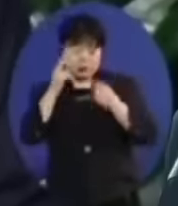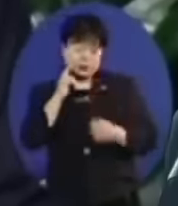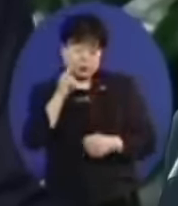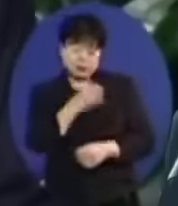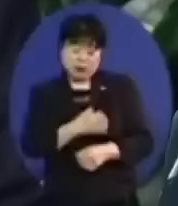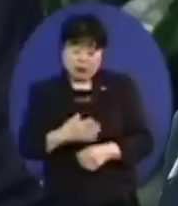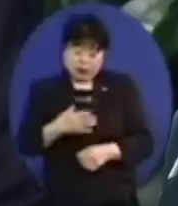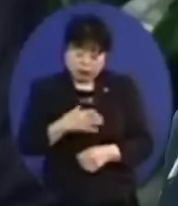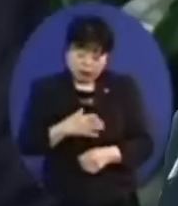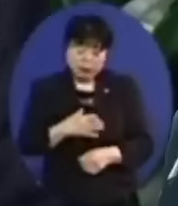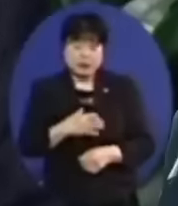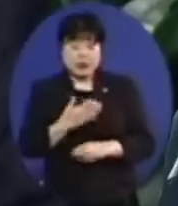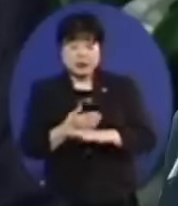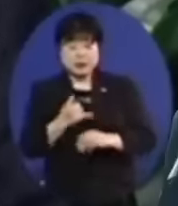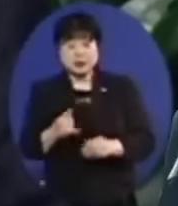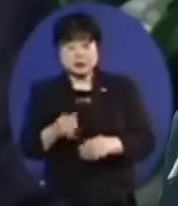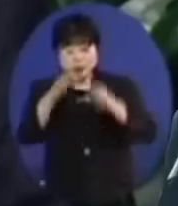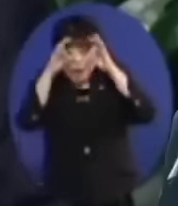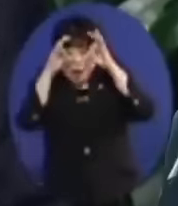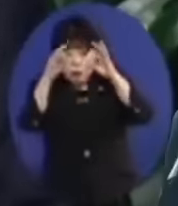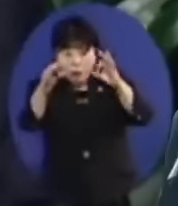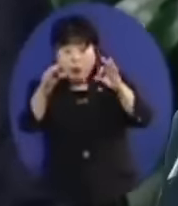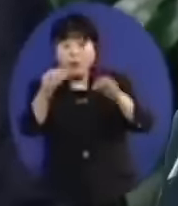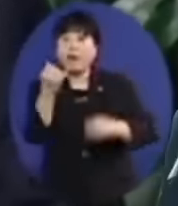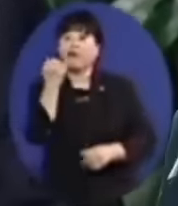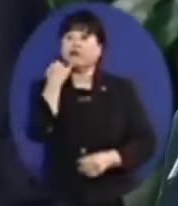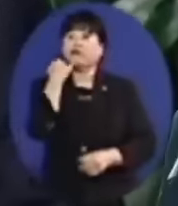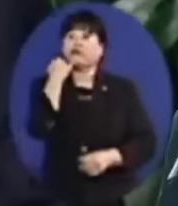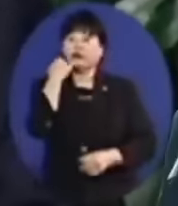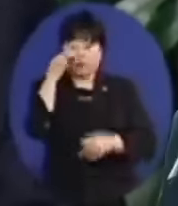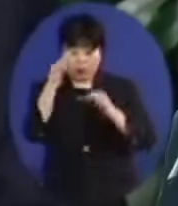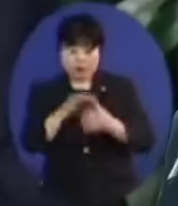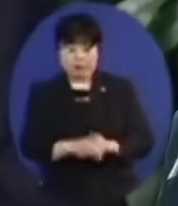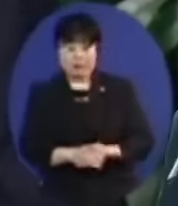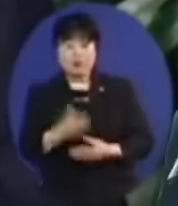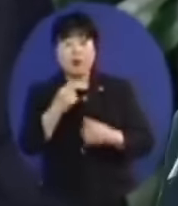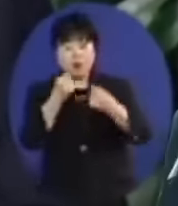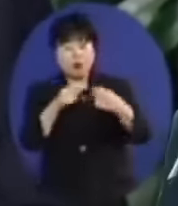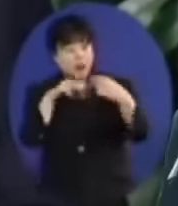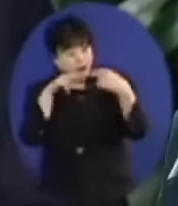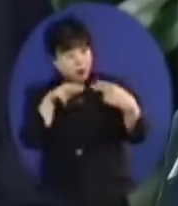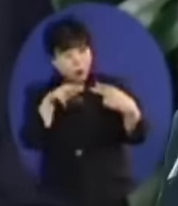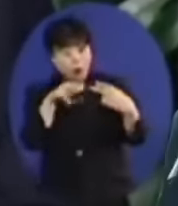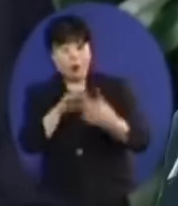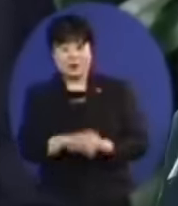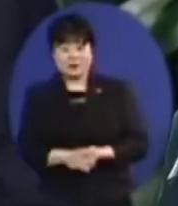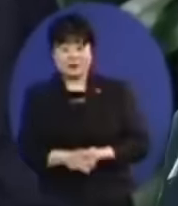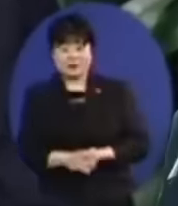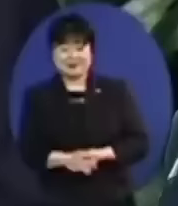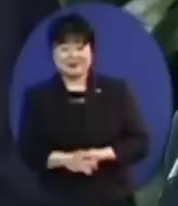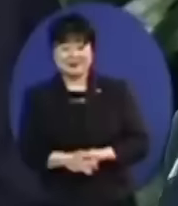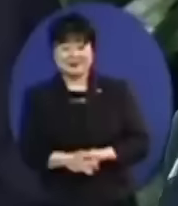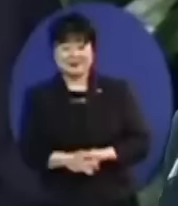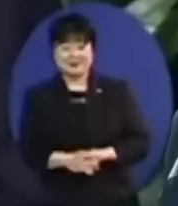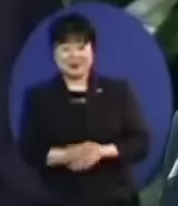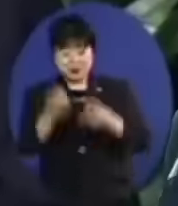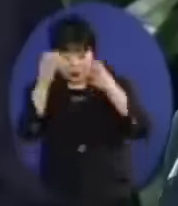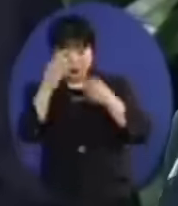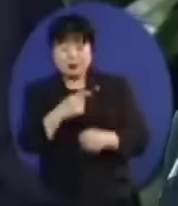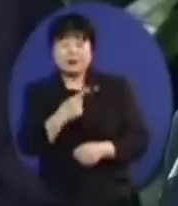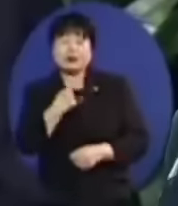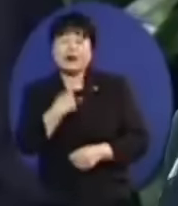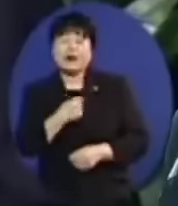괴로운데 다른 사람 보기에는 조금 더 그렇지 않아요. 건강해 보여요. 내가 고통스러워